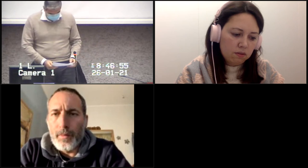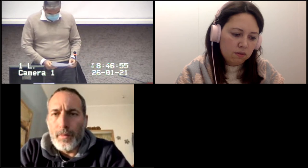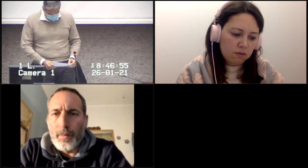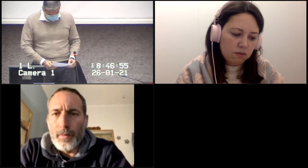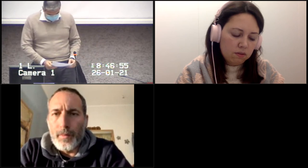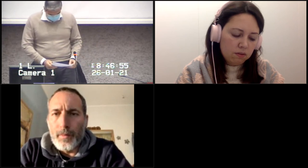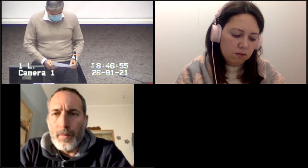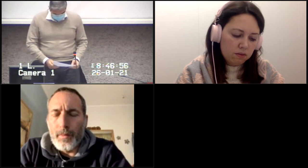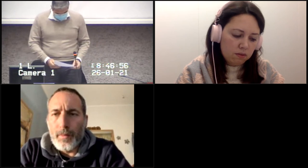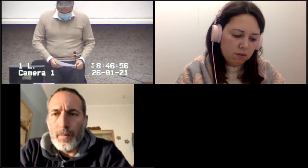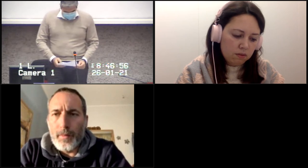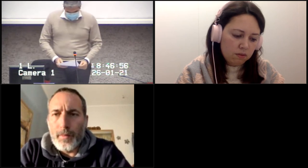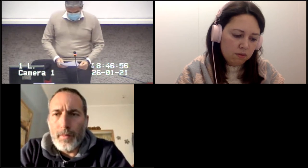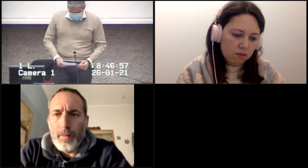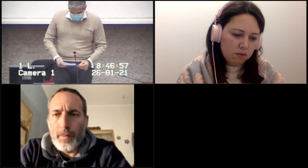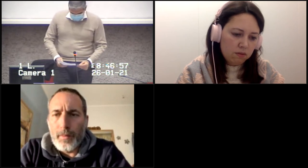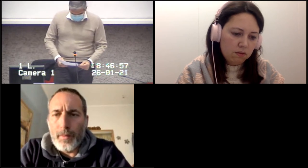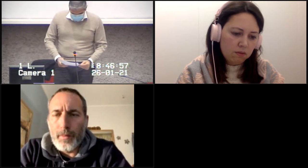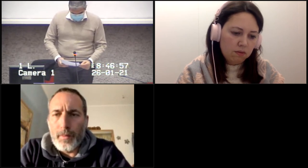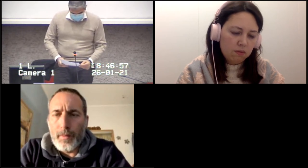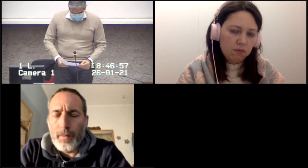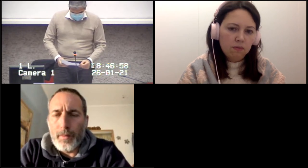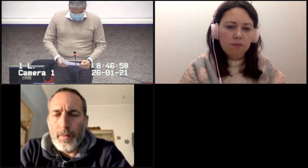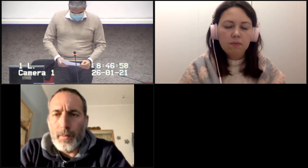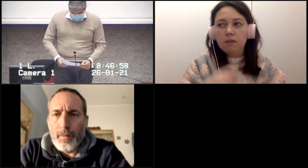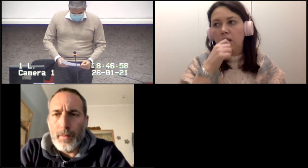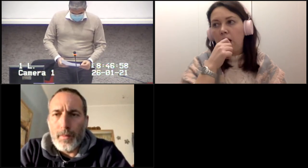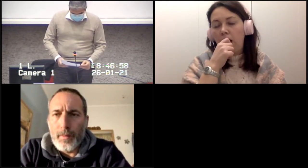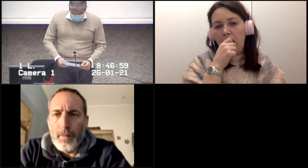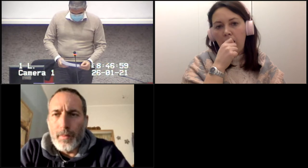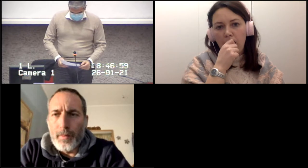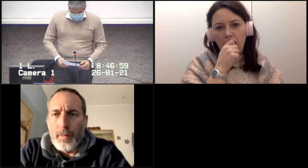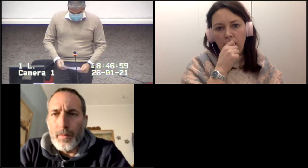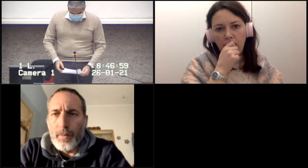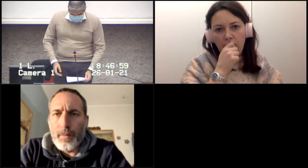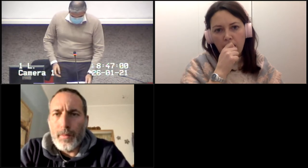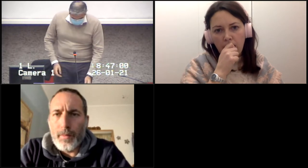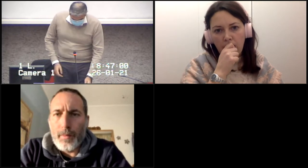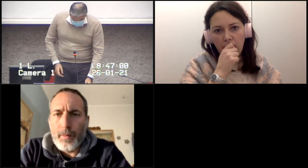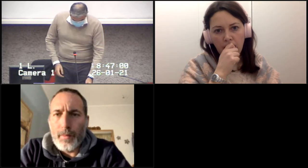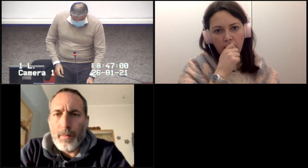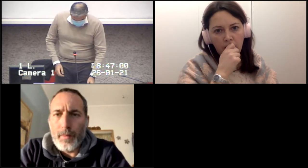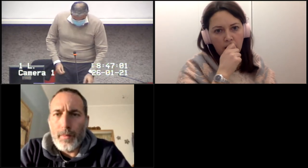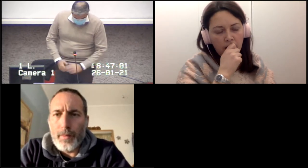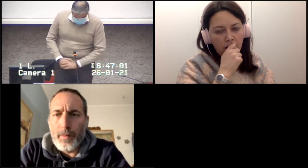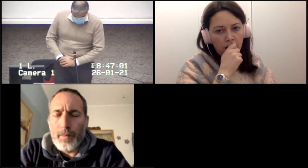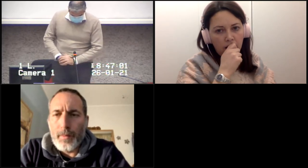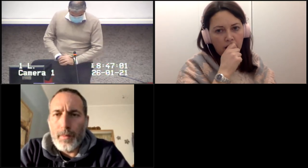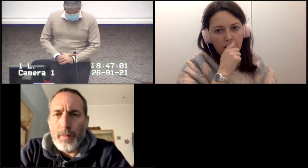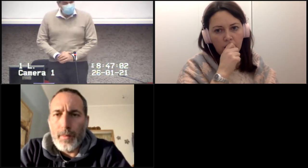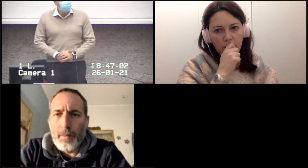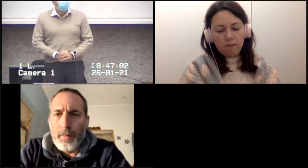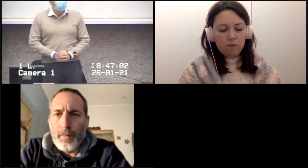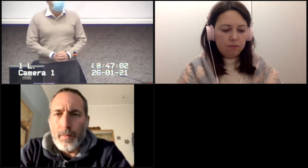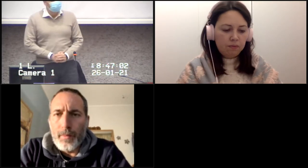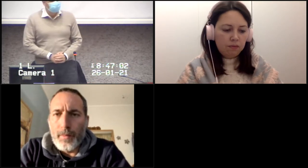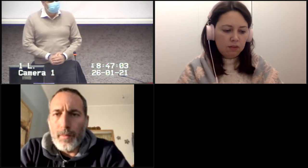agosto 2020 che approva dei criteri volti alla implementazione